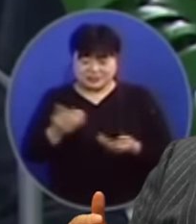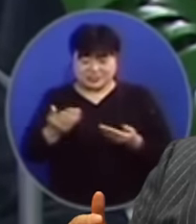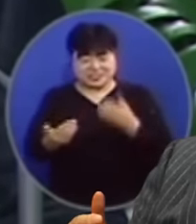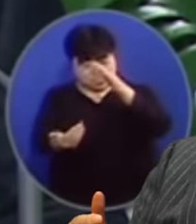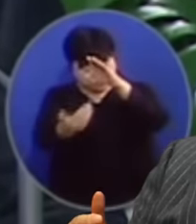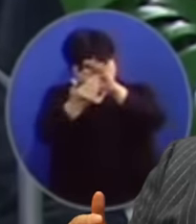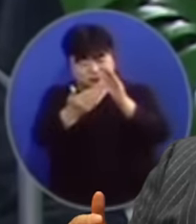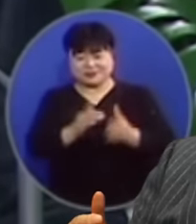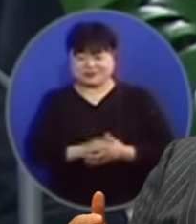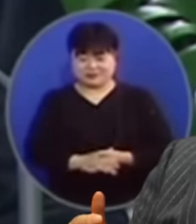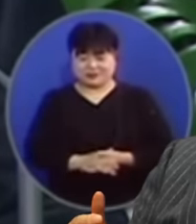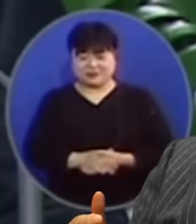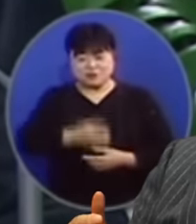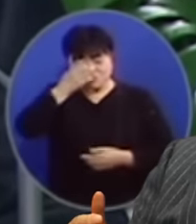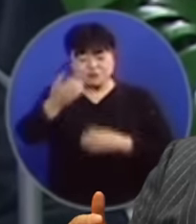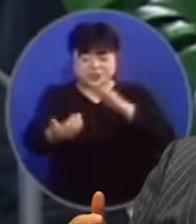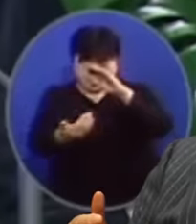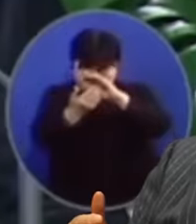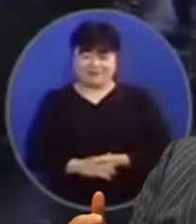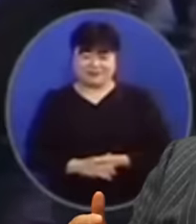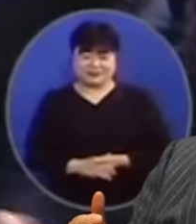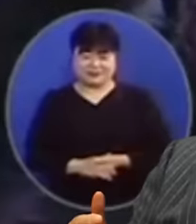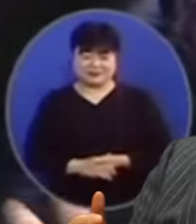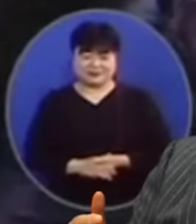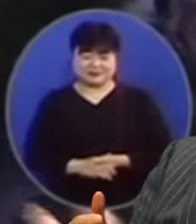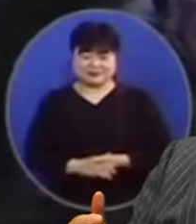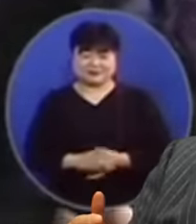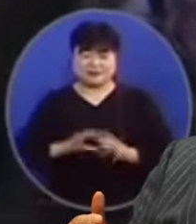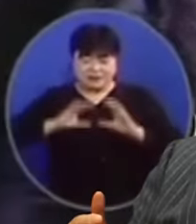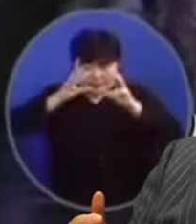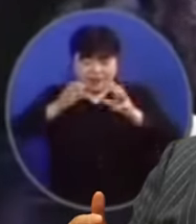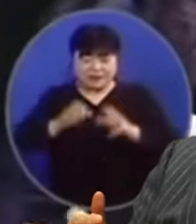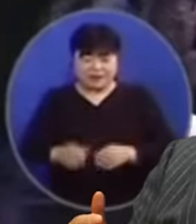것입니다. 꿈이 이루어진 것입니다.